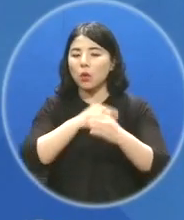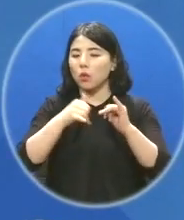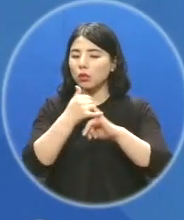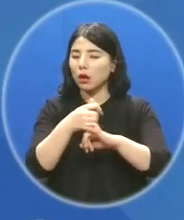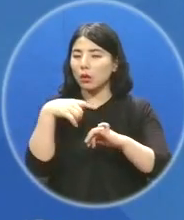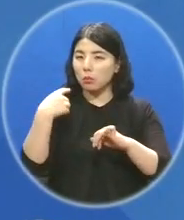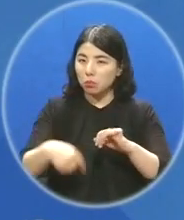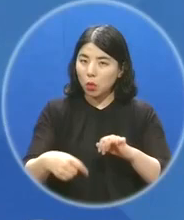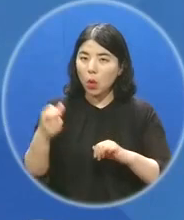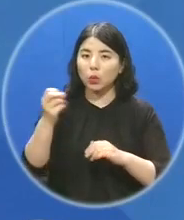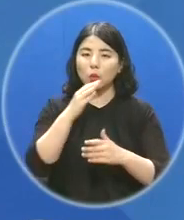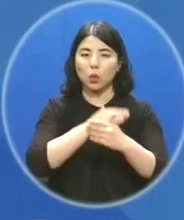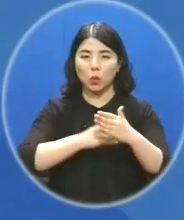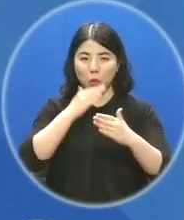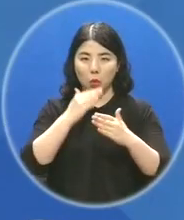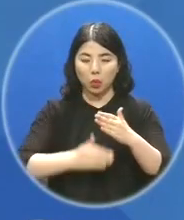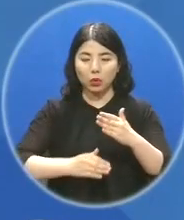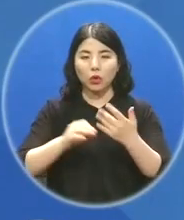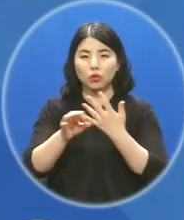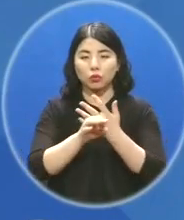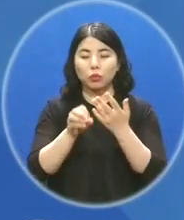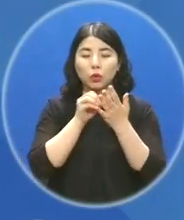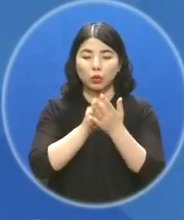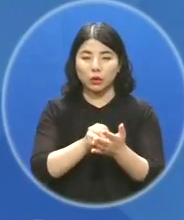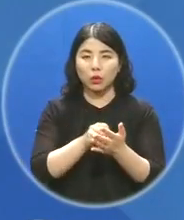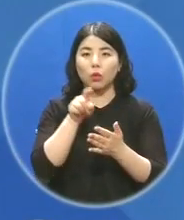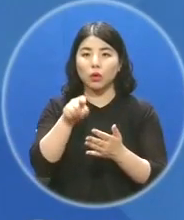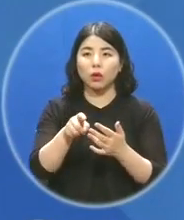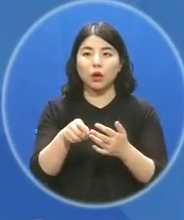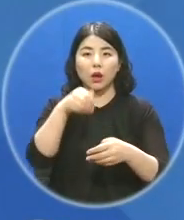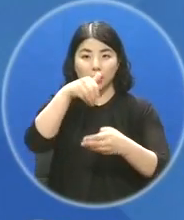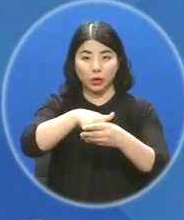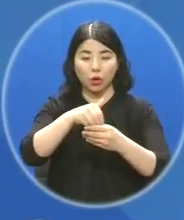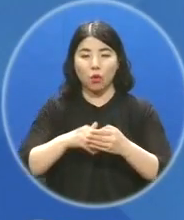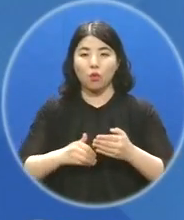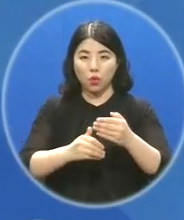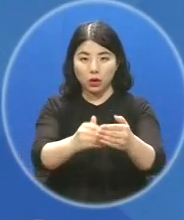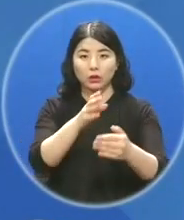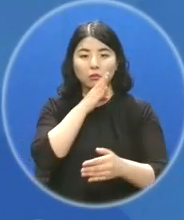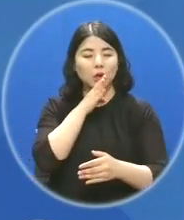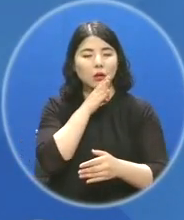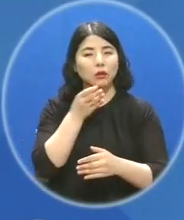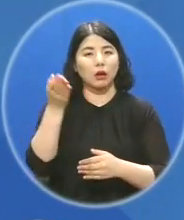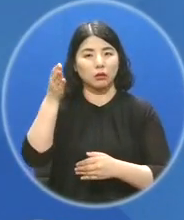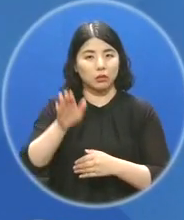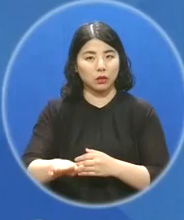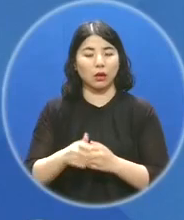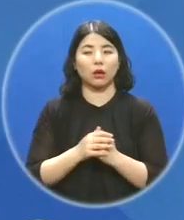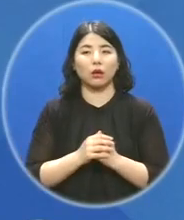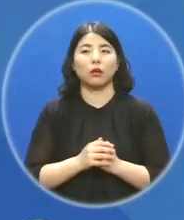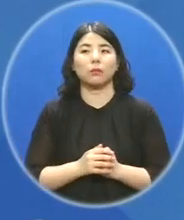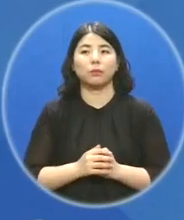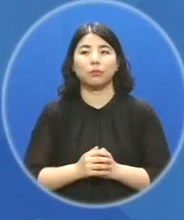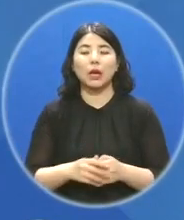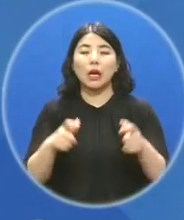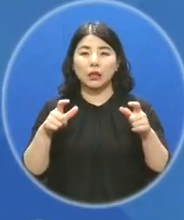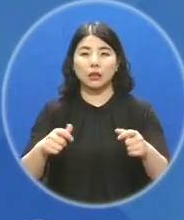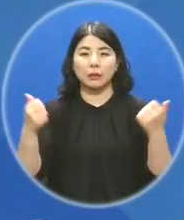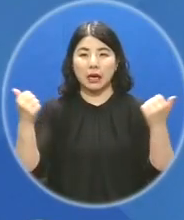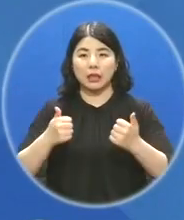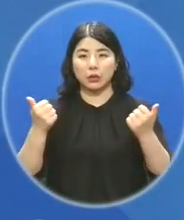네. 그리고 공식적인 후보 등록 네. 이게 일종의 하나의 선거 과정인데 묘하게도